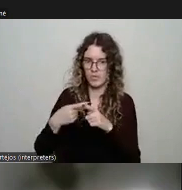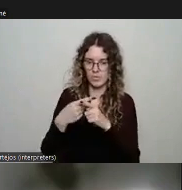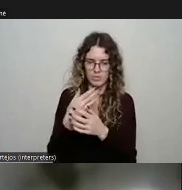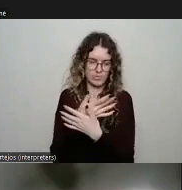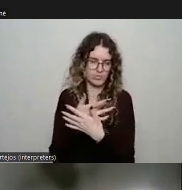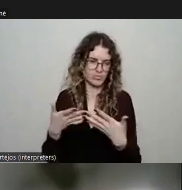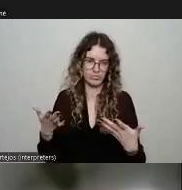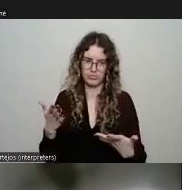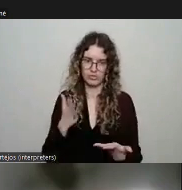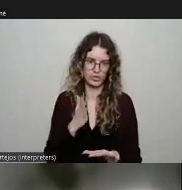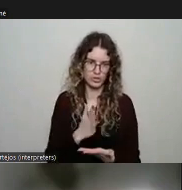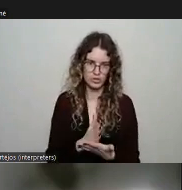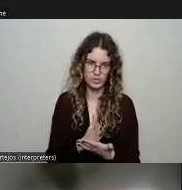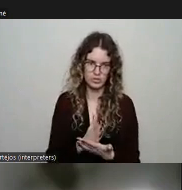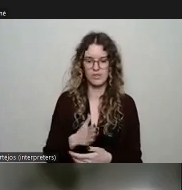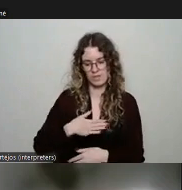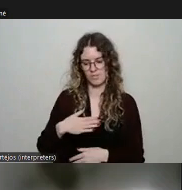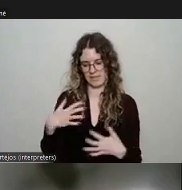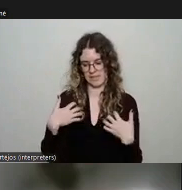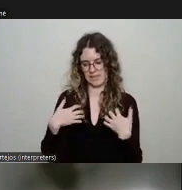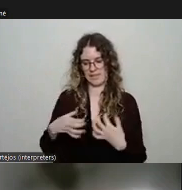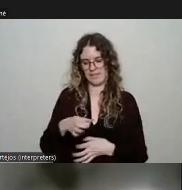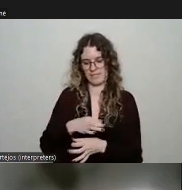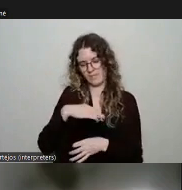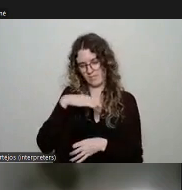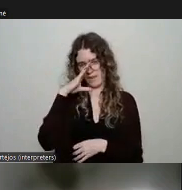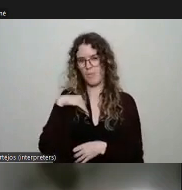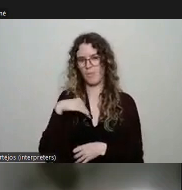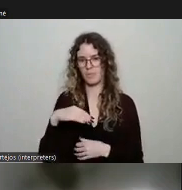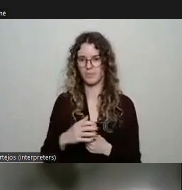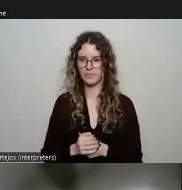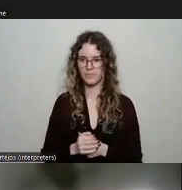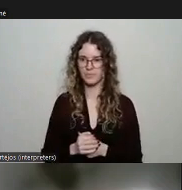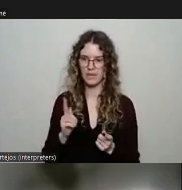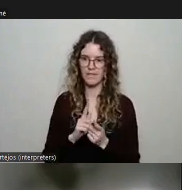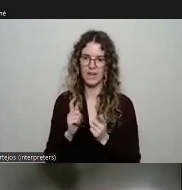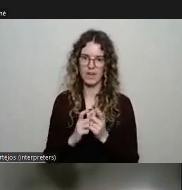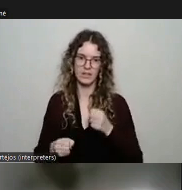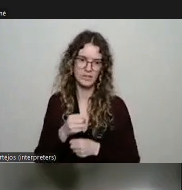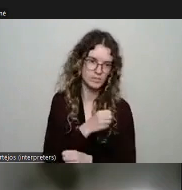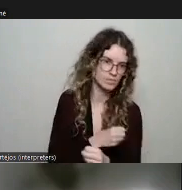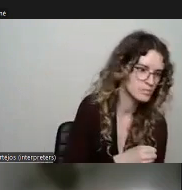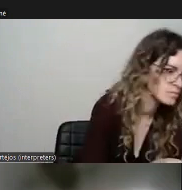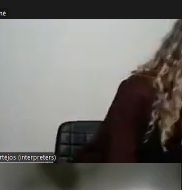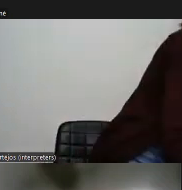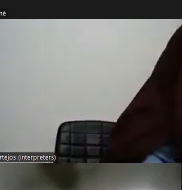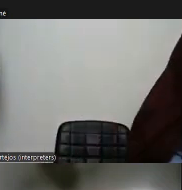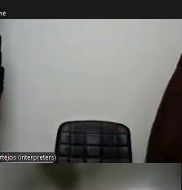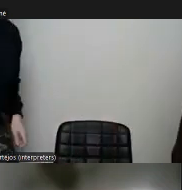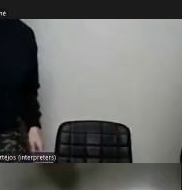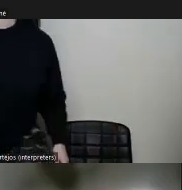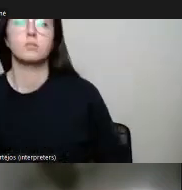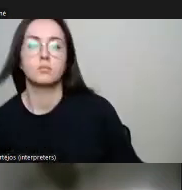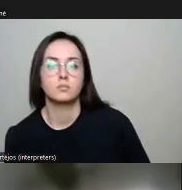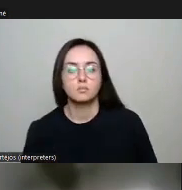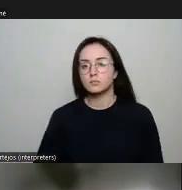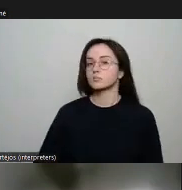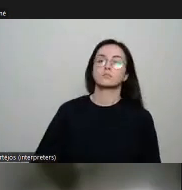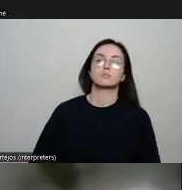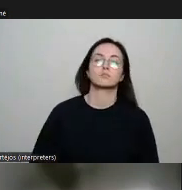Tai vat, tiek mes spėjom apkalbėti. Ačiū labai už dėmesį. Thank you, Angelus. Some very valid points